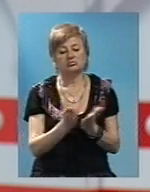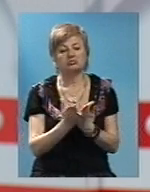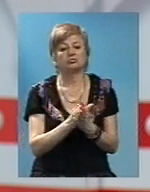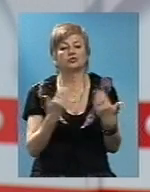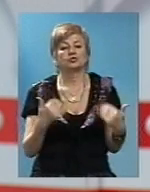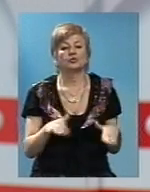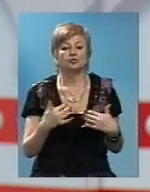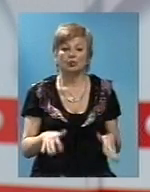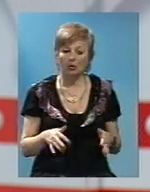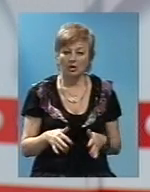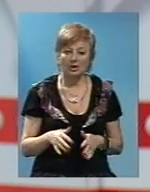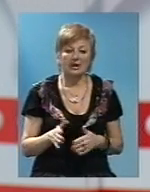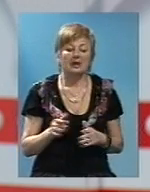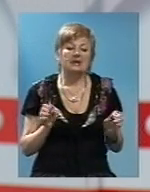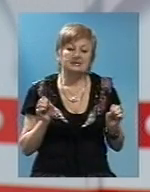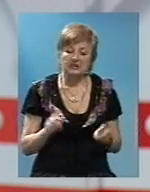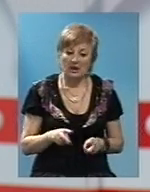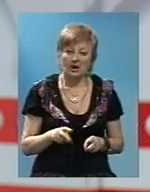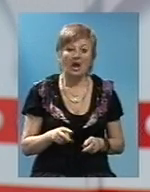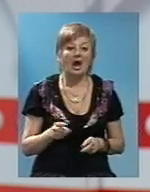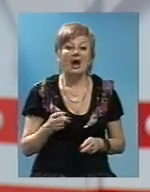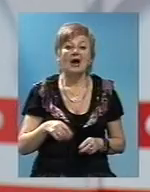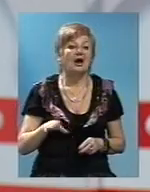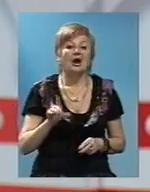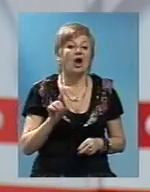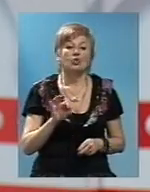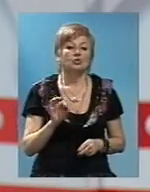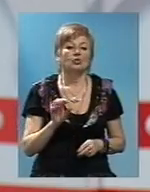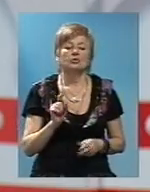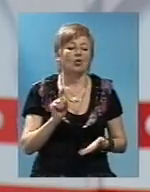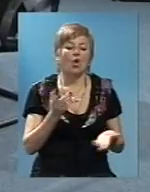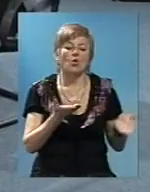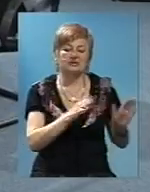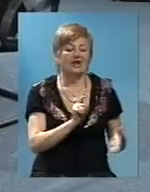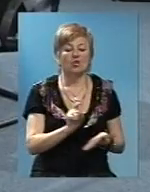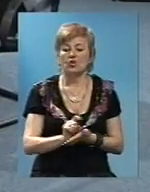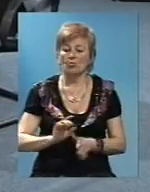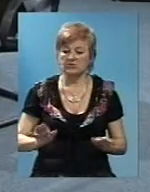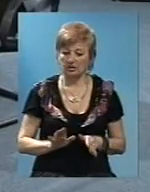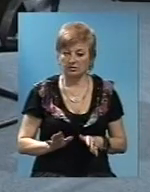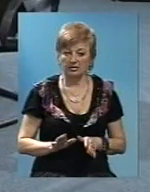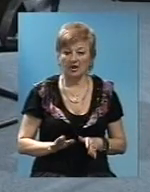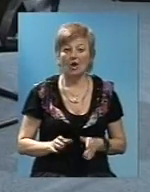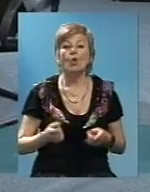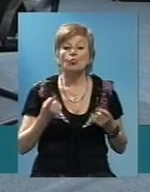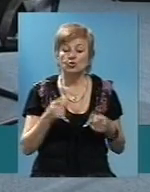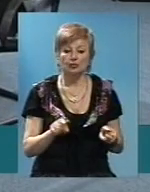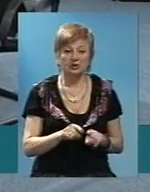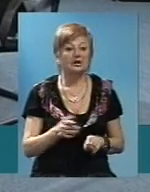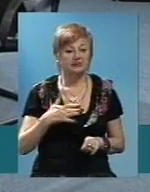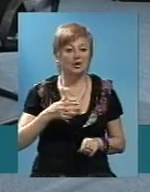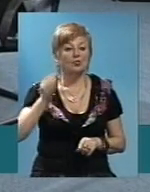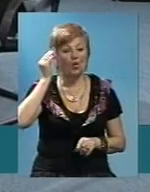там якась вузька спеціалізована, да? А все це воно не є обов'язковим. І я можу сказати, чому так склалося, бо на мій погляд,